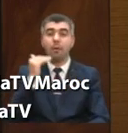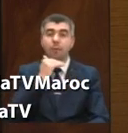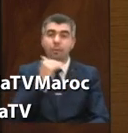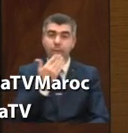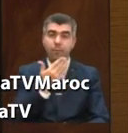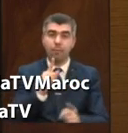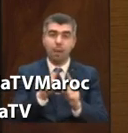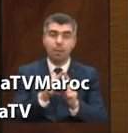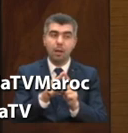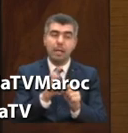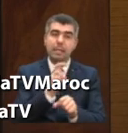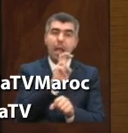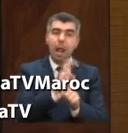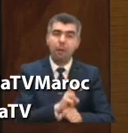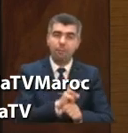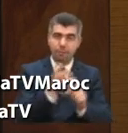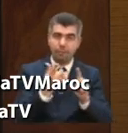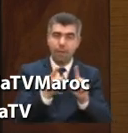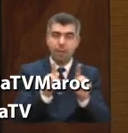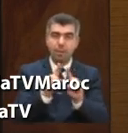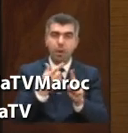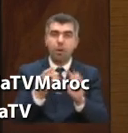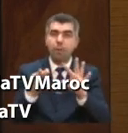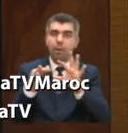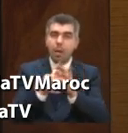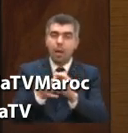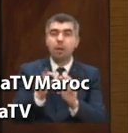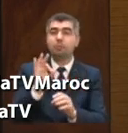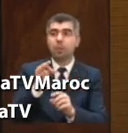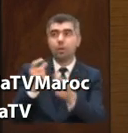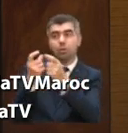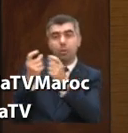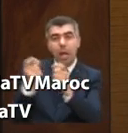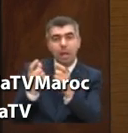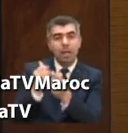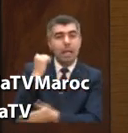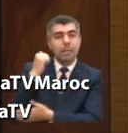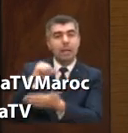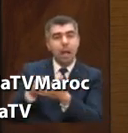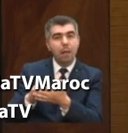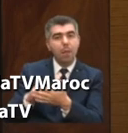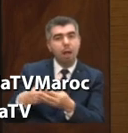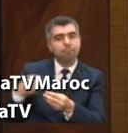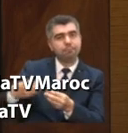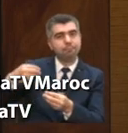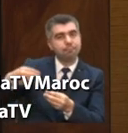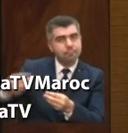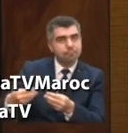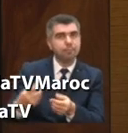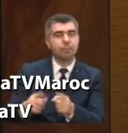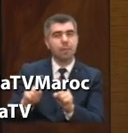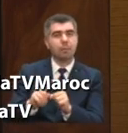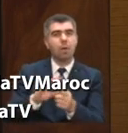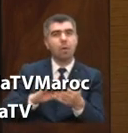الوصول إلى التمويل من أجل إعادة إحياء نشاط المقاولات وتعليق أداء الضرائب وتمديد أجل التصريحات الجبائية